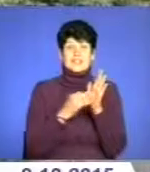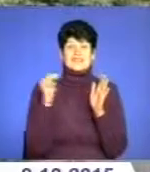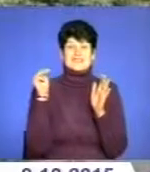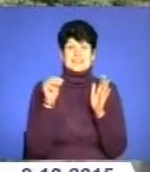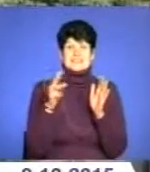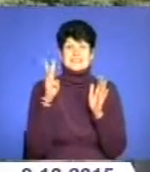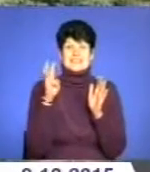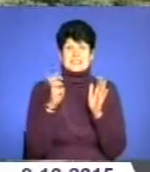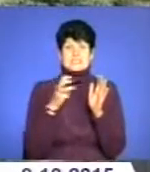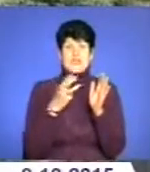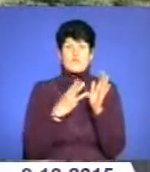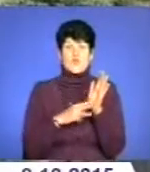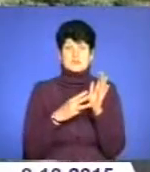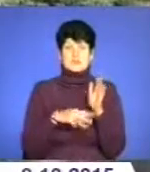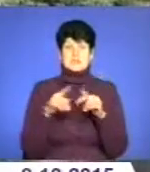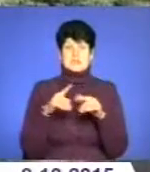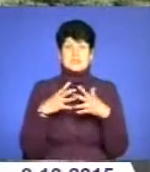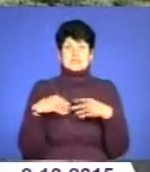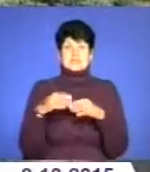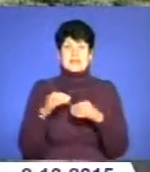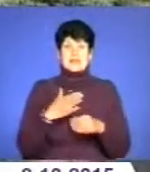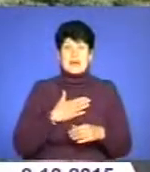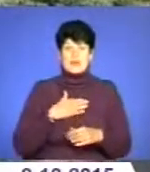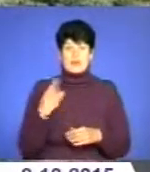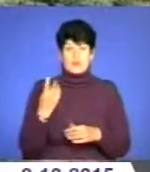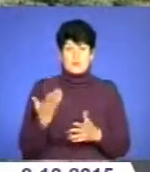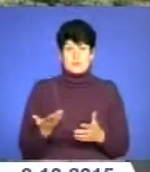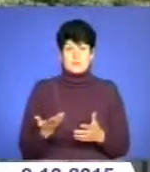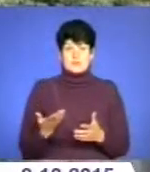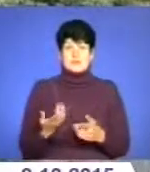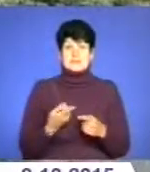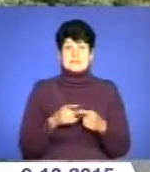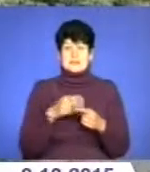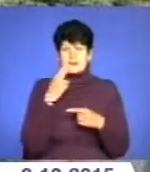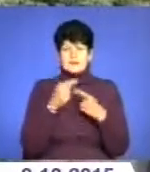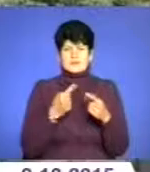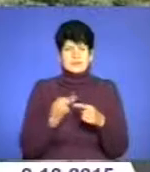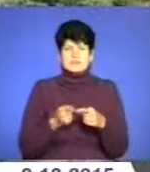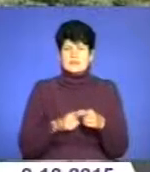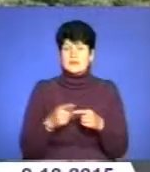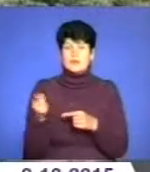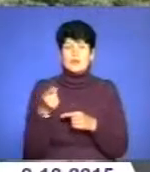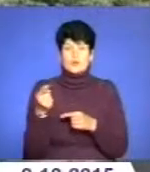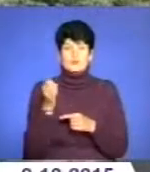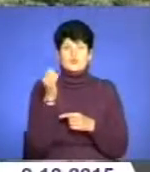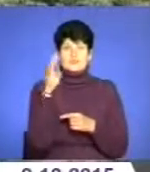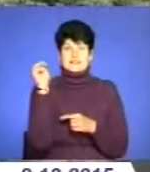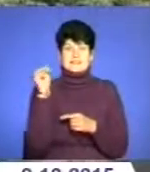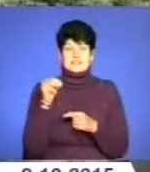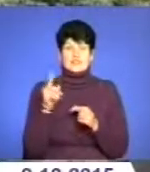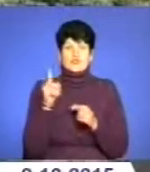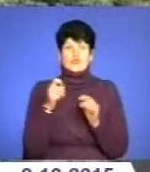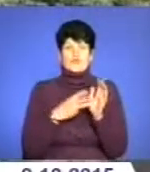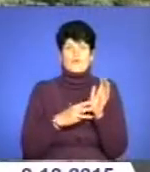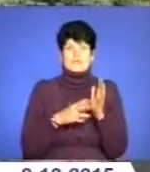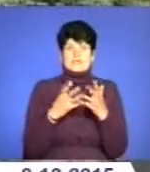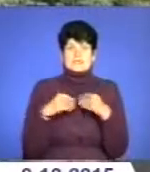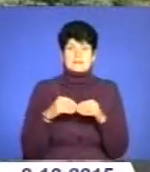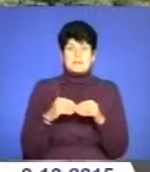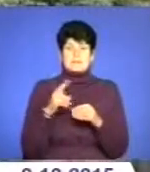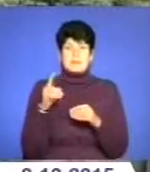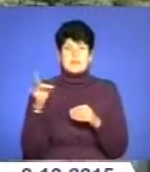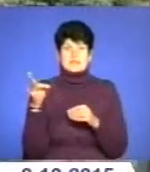380 родин. Нашої області. Ну, традиційно найбільше звернеться місто Тернопіль – 14 180 сімей,